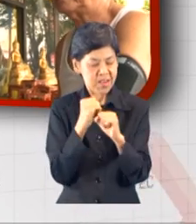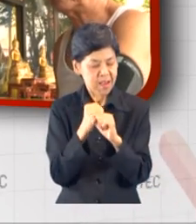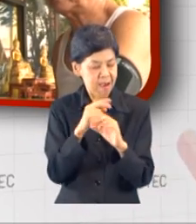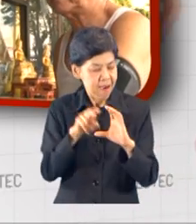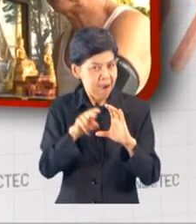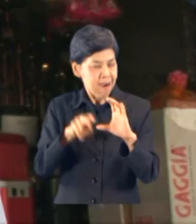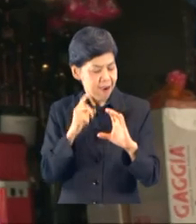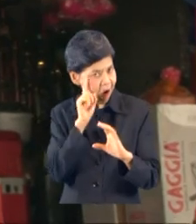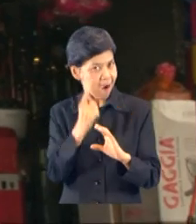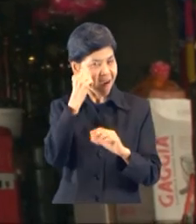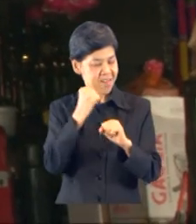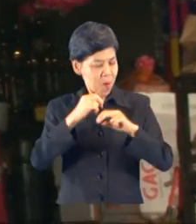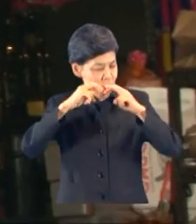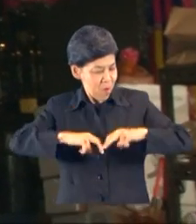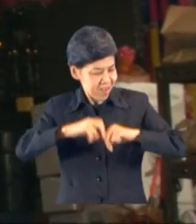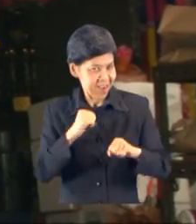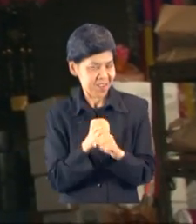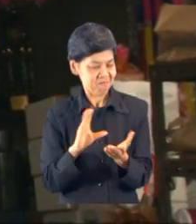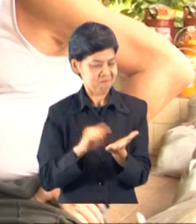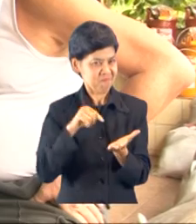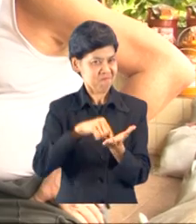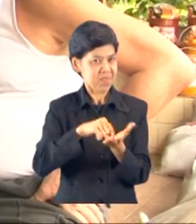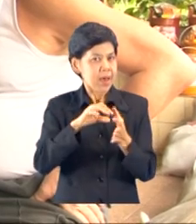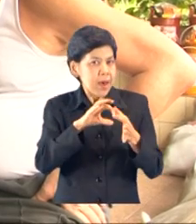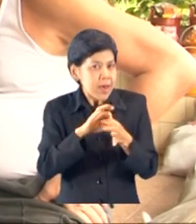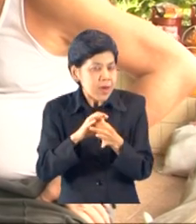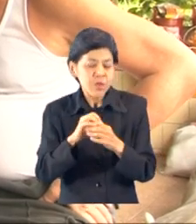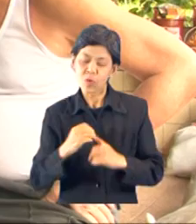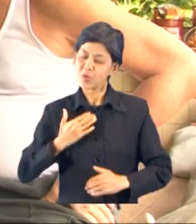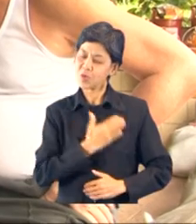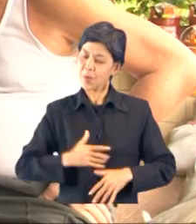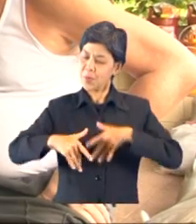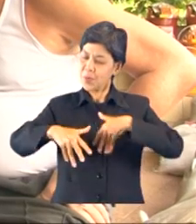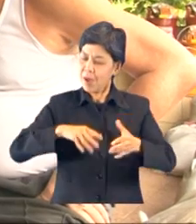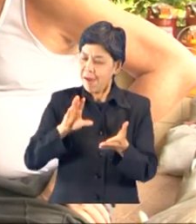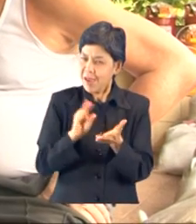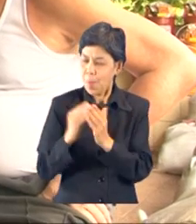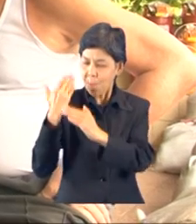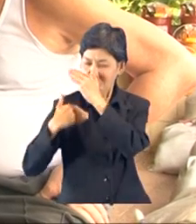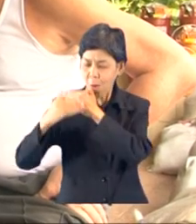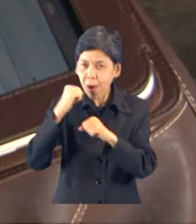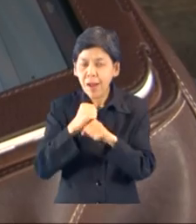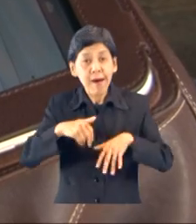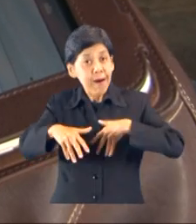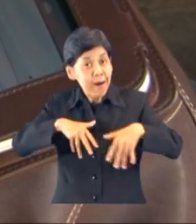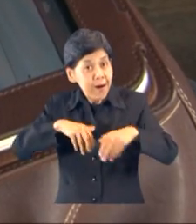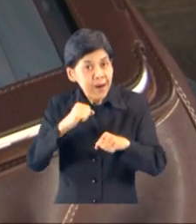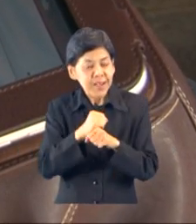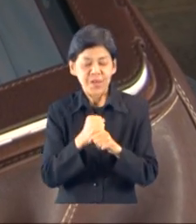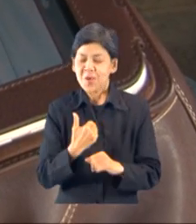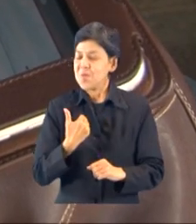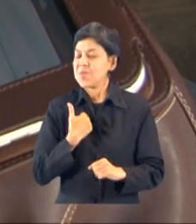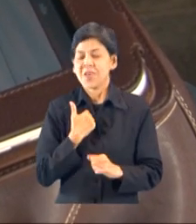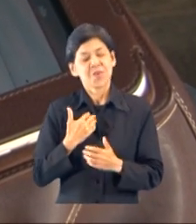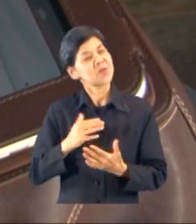ที่ NECTECH ได้วิจัยและพัฒนาขึ้นเพื่อนำมาเก็บข้อมูลสุขภาพของชุมชนทำให้ประชาชนได้